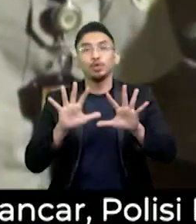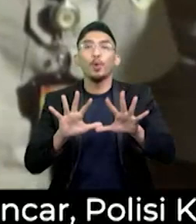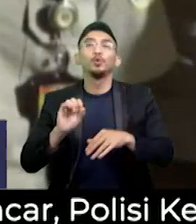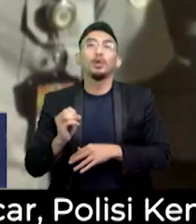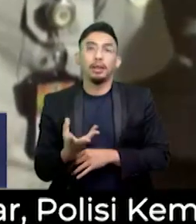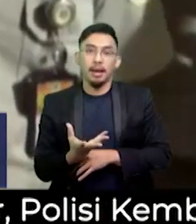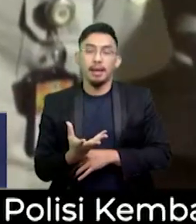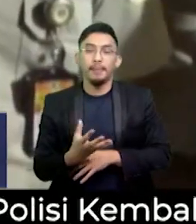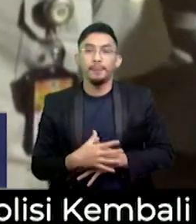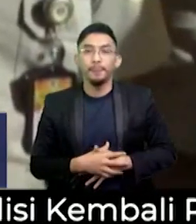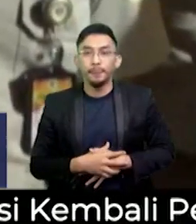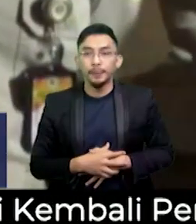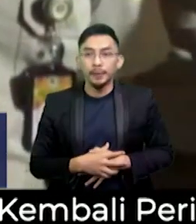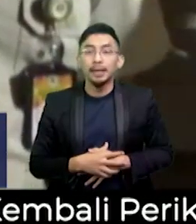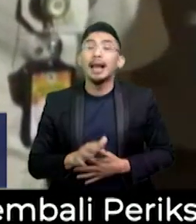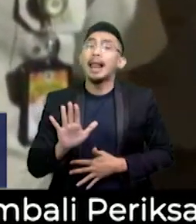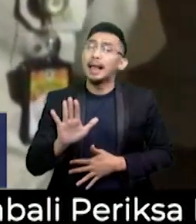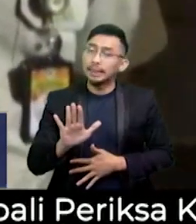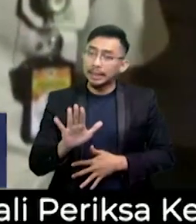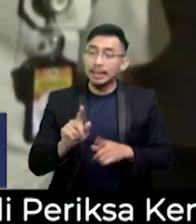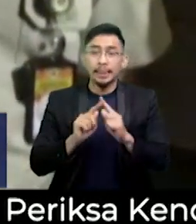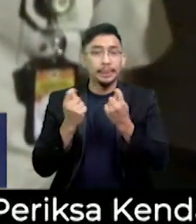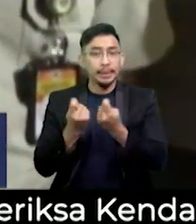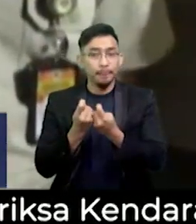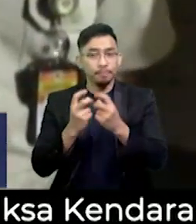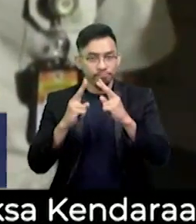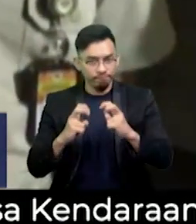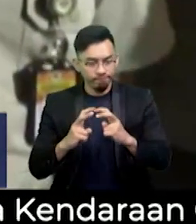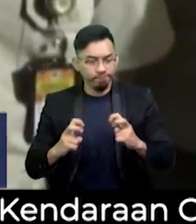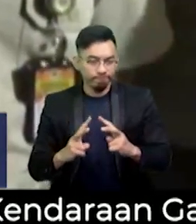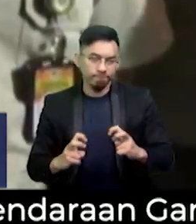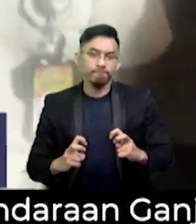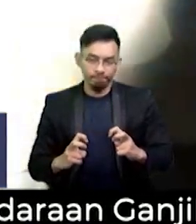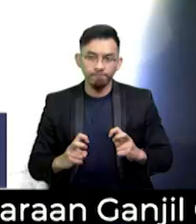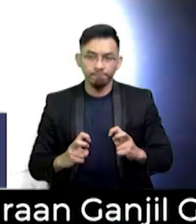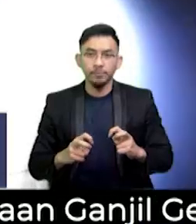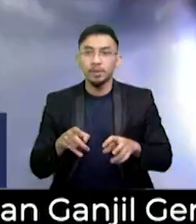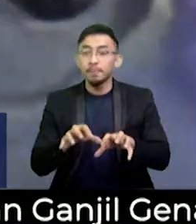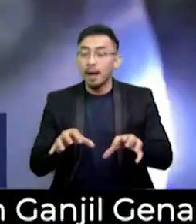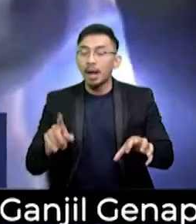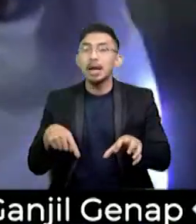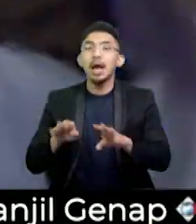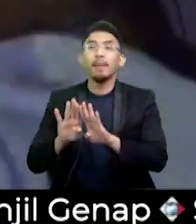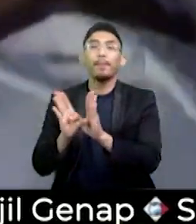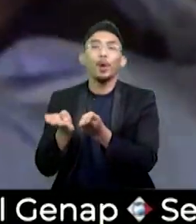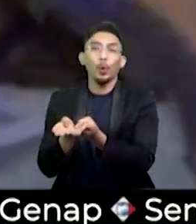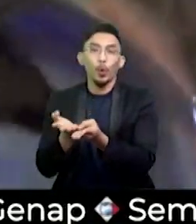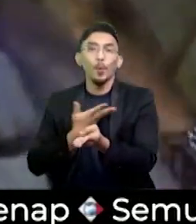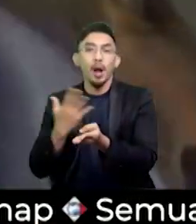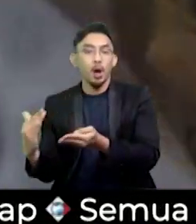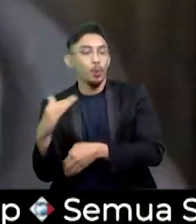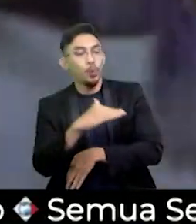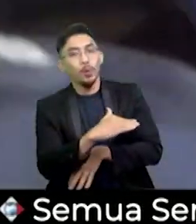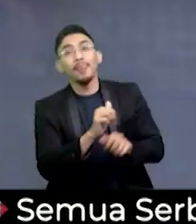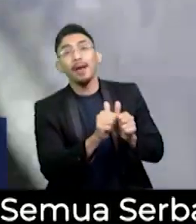pendidikan yang seperti apa ditindaklanjuti ini barang di bawah dari Bengkulu dan ditujukan kepada Tangerang untuk begini dengan lebih